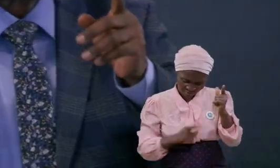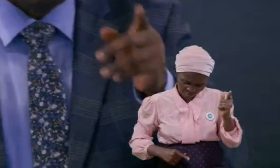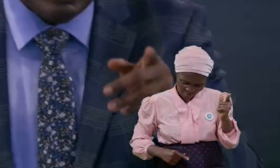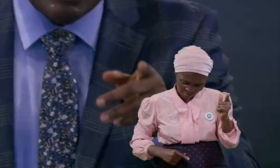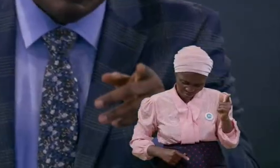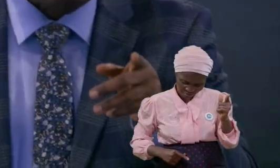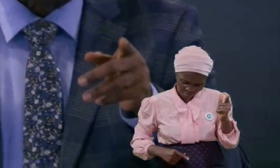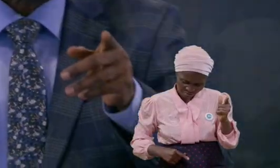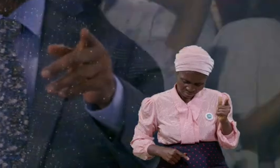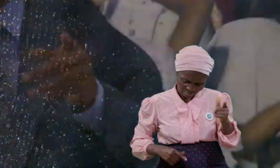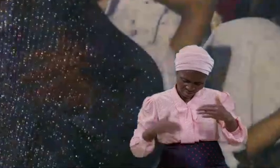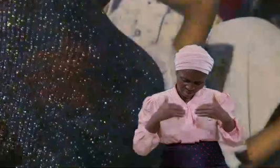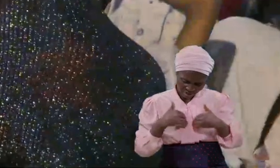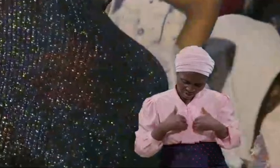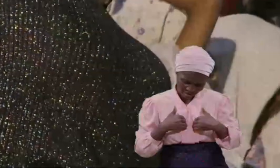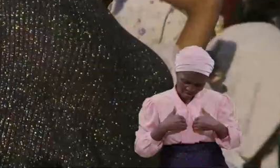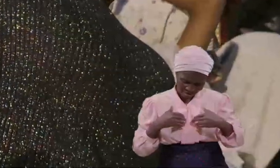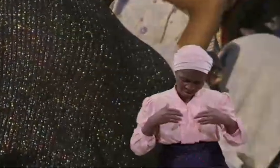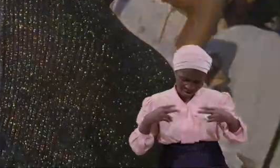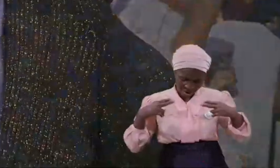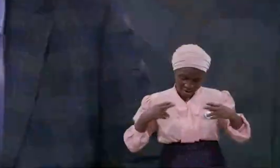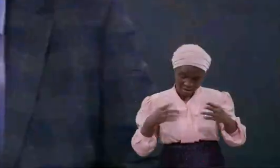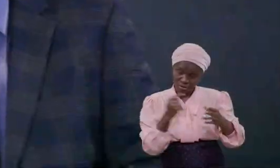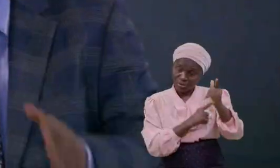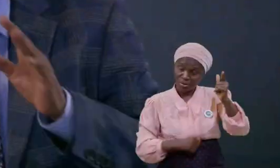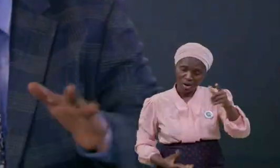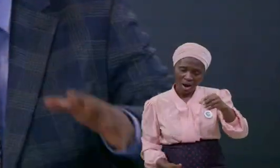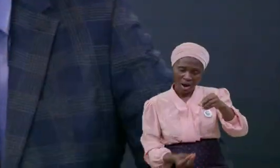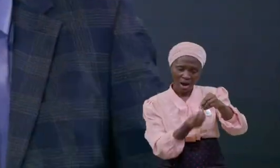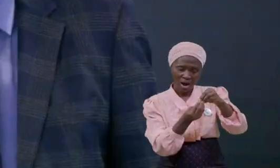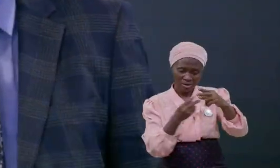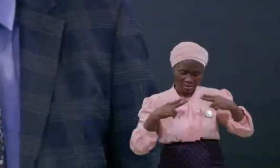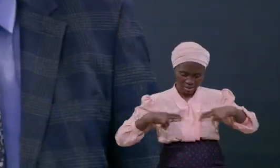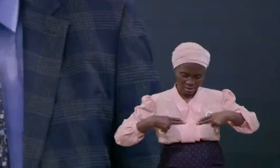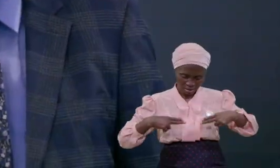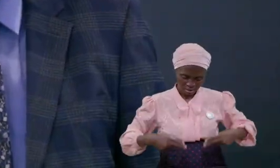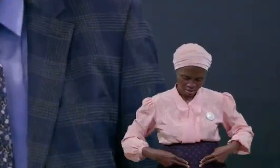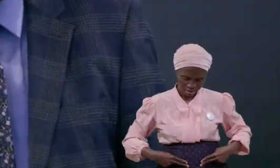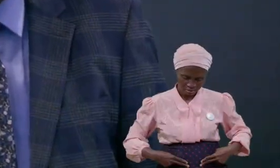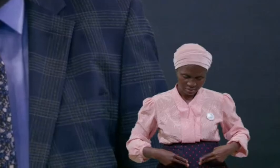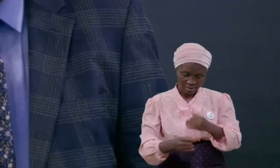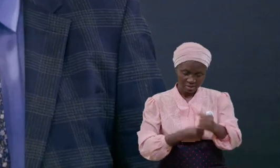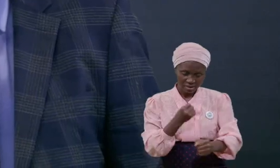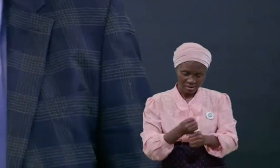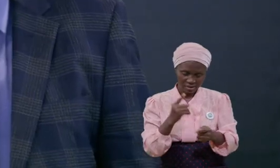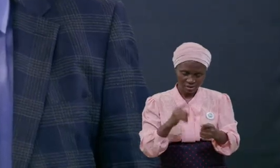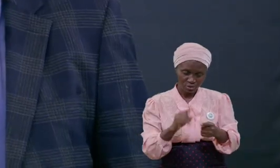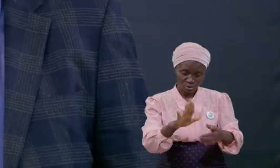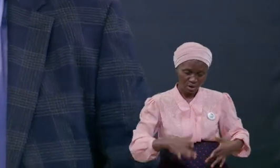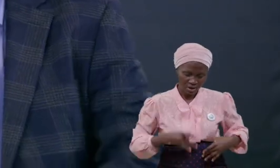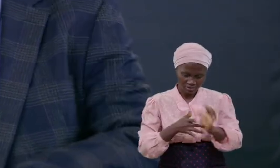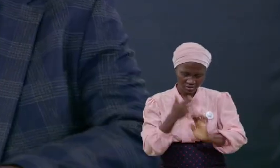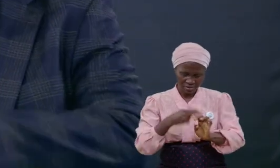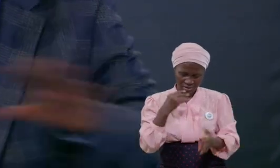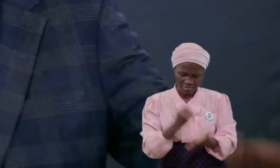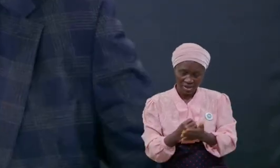Le Seigneur ajoute des années saines à votre vie. Le Seigneur vous maintient en bonne santé. Et